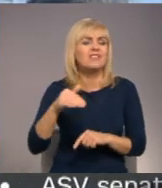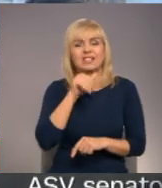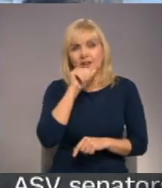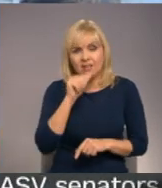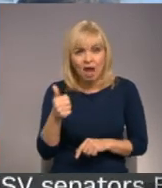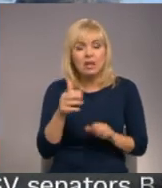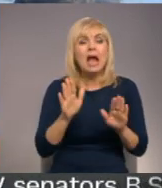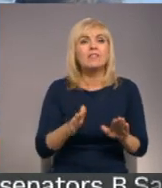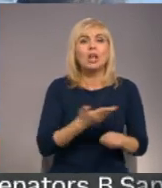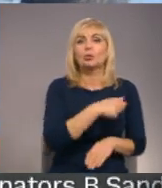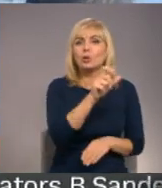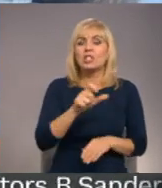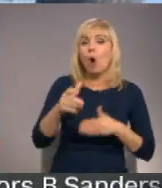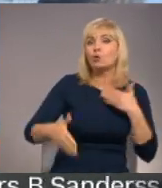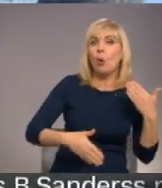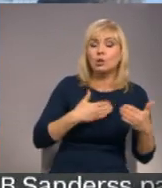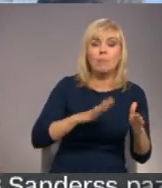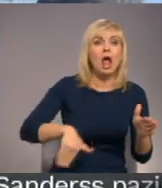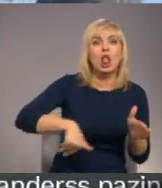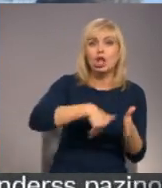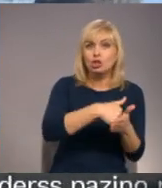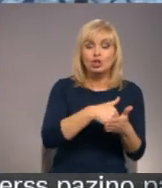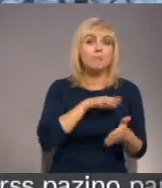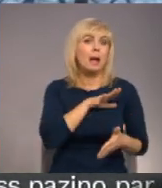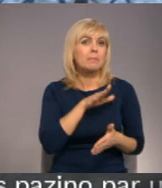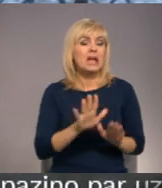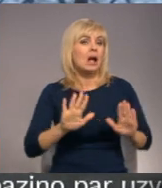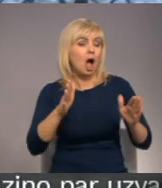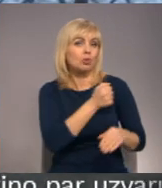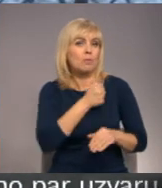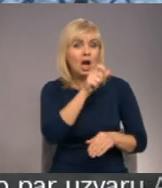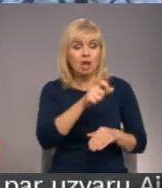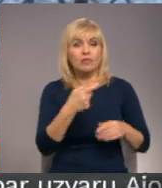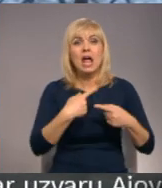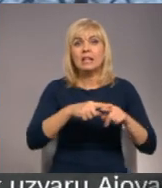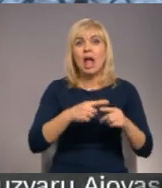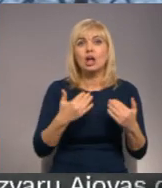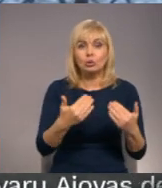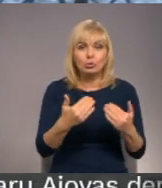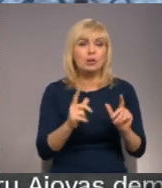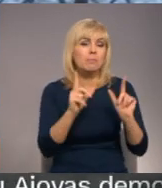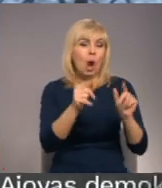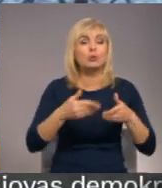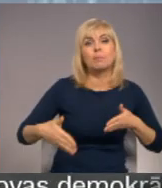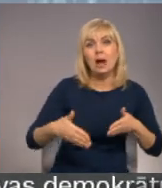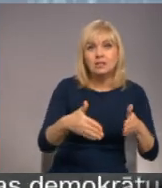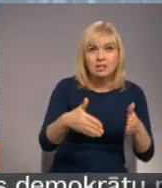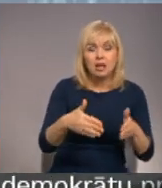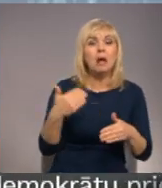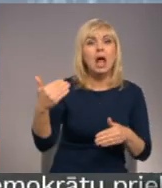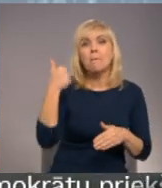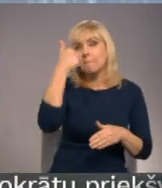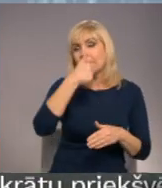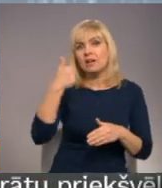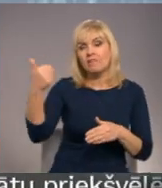Vēl vietējos iedzīvotājus satrauc, ka līdz šim ir bijuši gadījumi, kad karavīri un tehnika uz poligonu pārvietojas pa ceļiem, kas atrodas